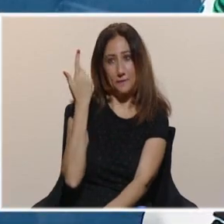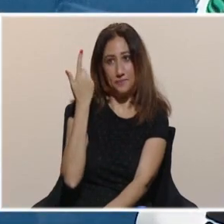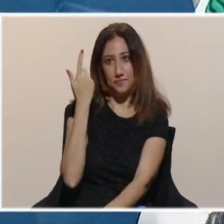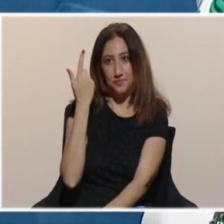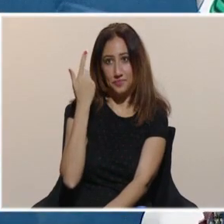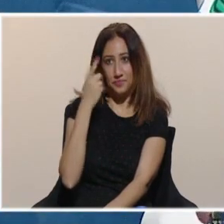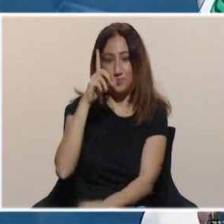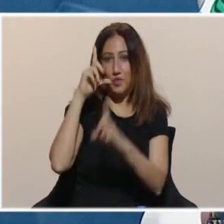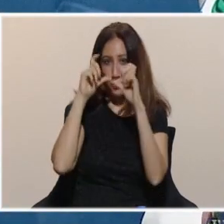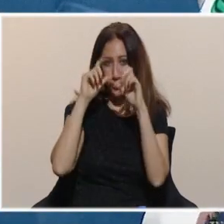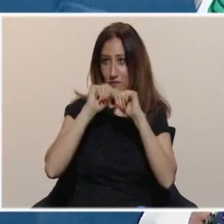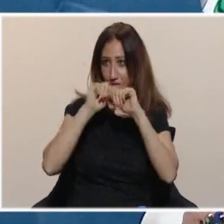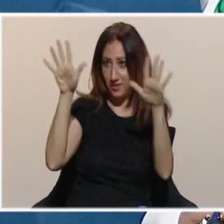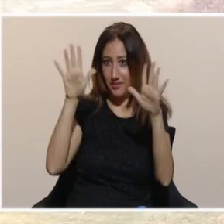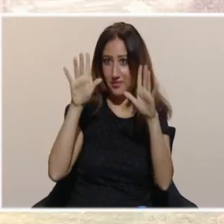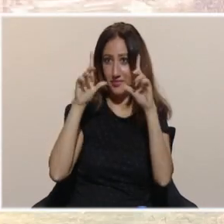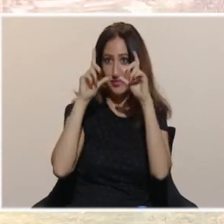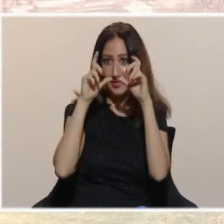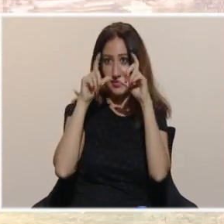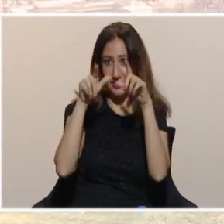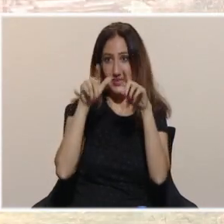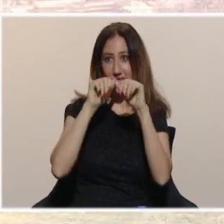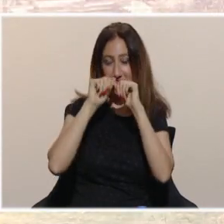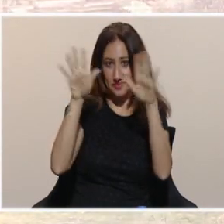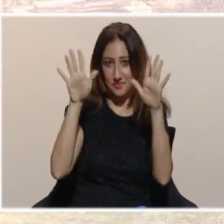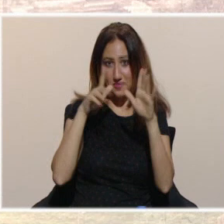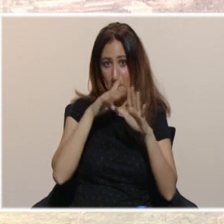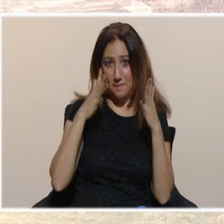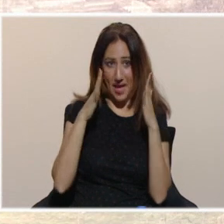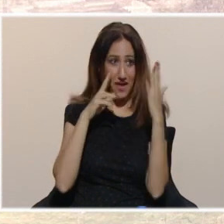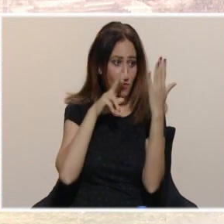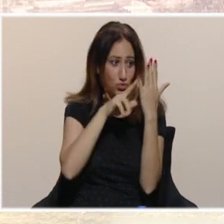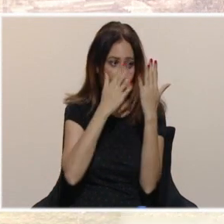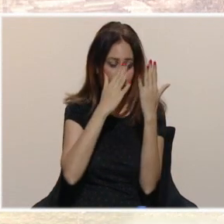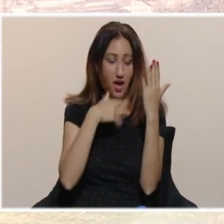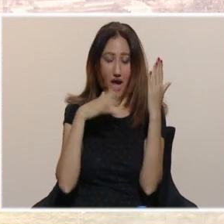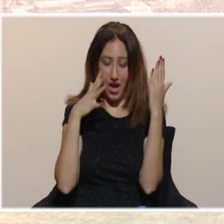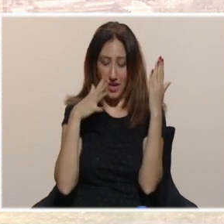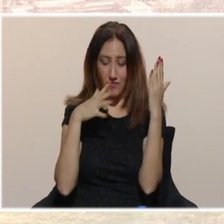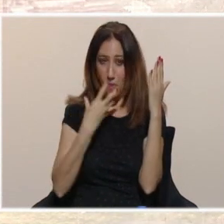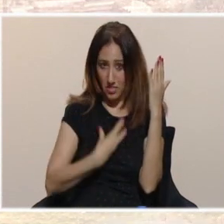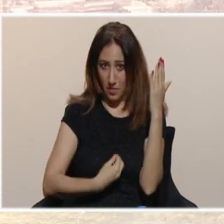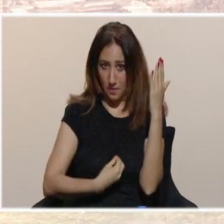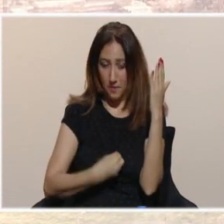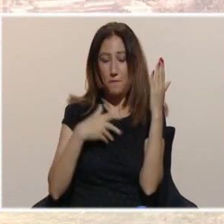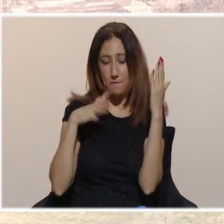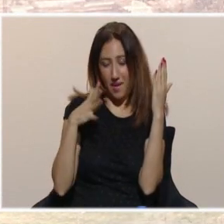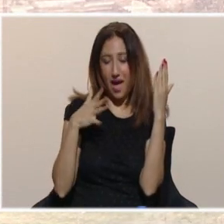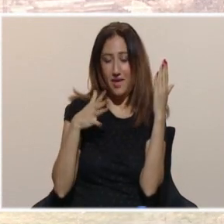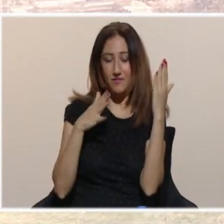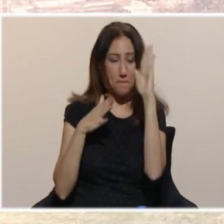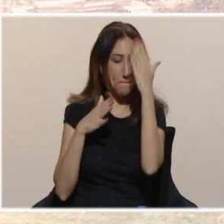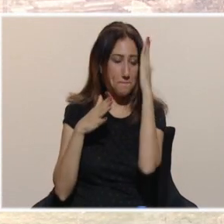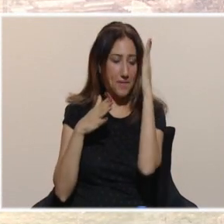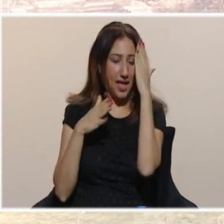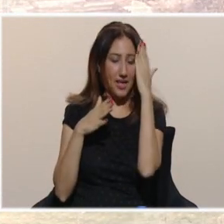بعت الصوره. يوم ما بعت الصوره؟ ايوه دي اول مره تبصي. اول مره كنت خايفه تبصي لنفسك في المرايه؟ ولا كنت مطمنه؟ لا كنت خايفه بس. ولا انت كنت